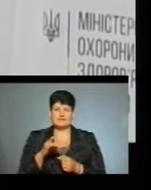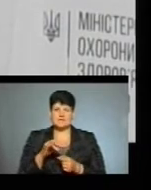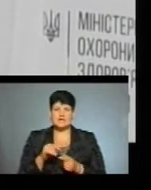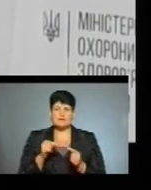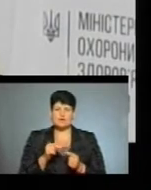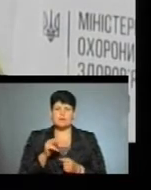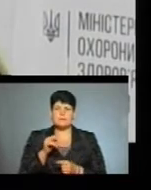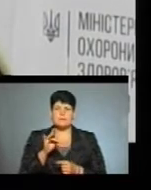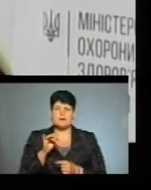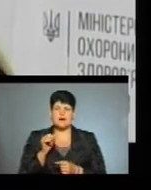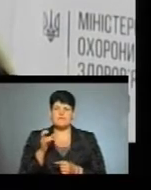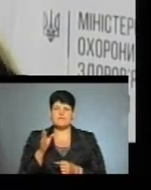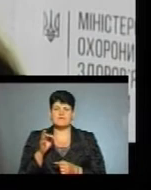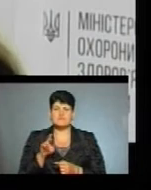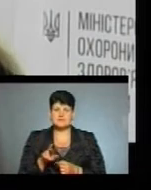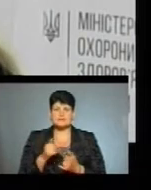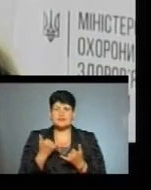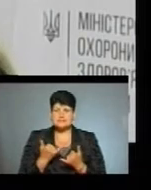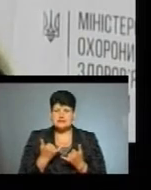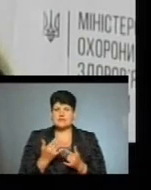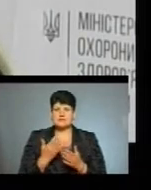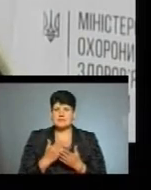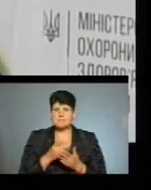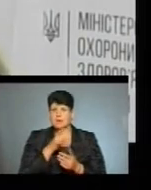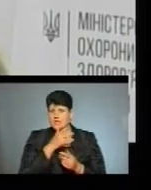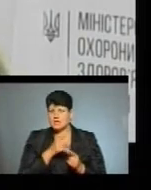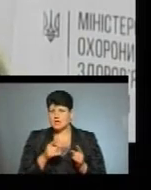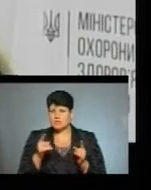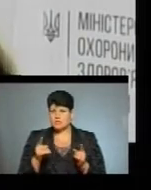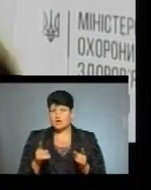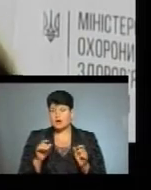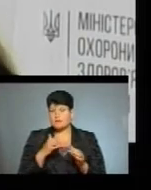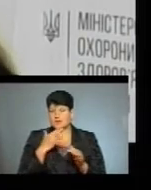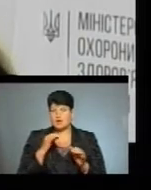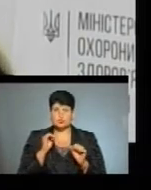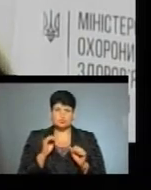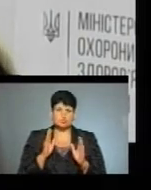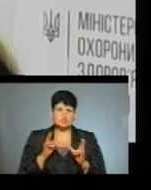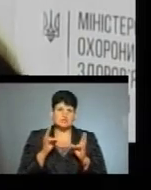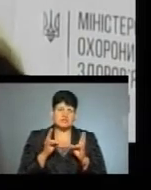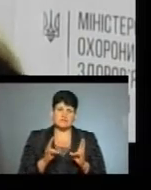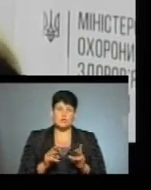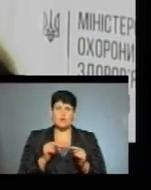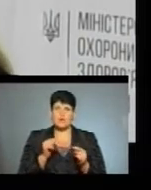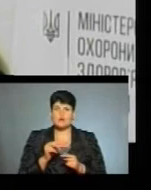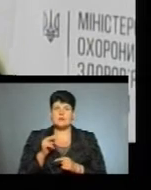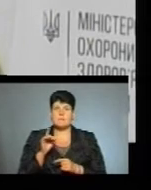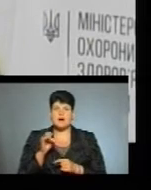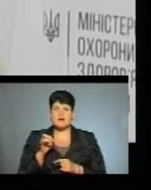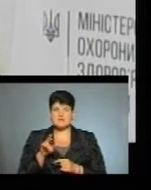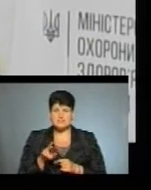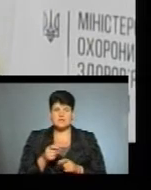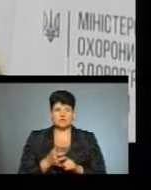правця. Зараз є літній період, багато з нас можуть і бути травмовані. Проти правця дуже важливо